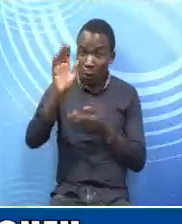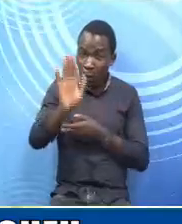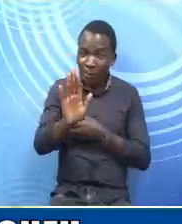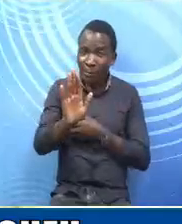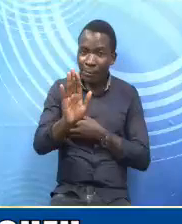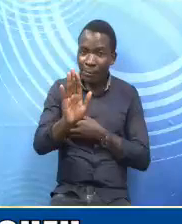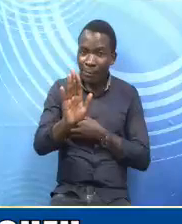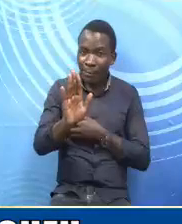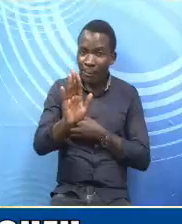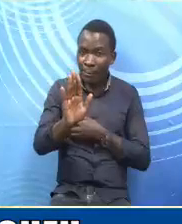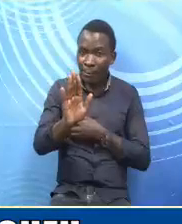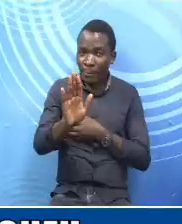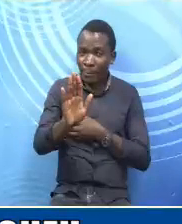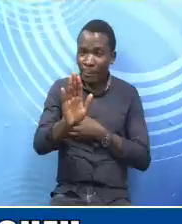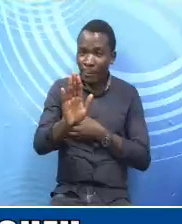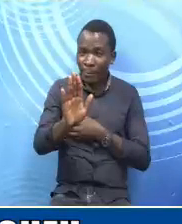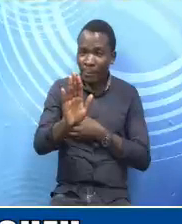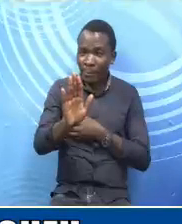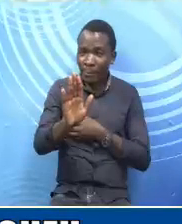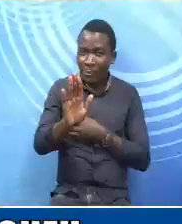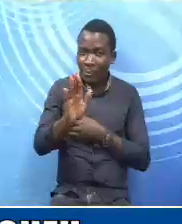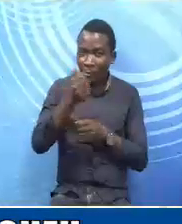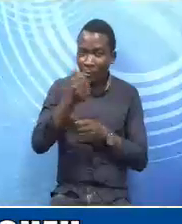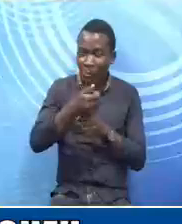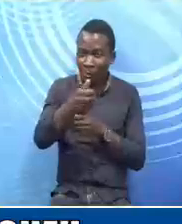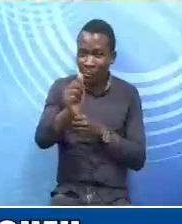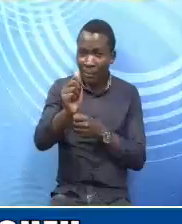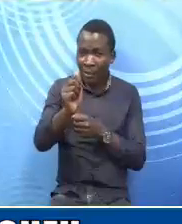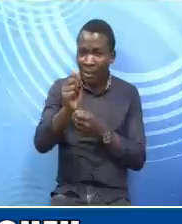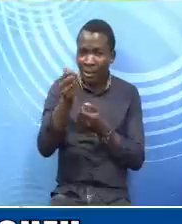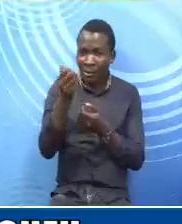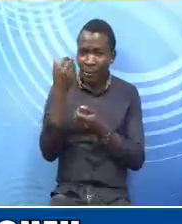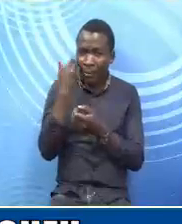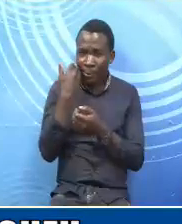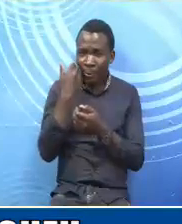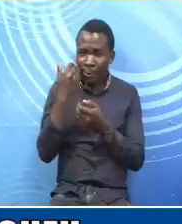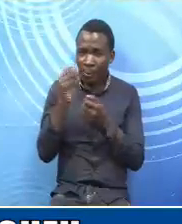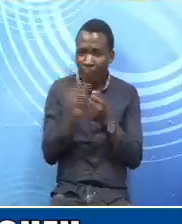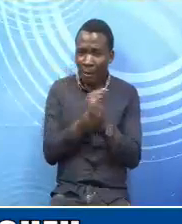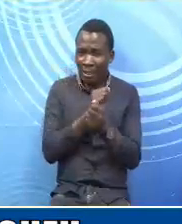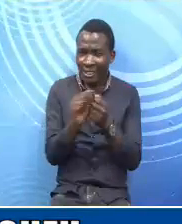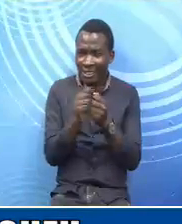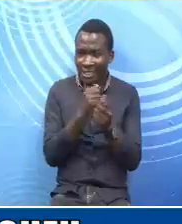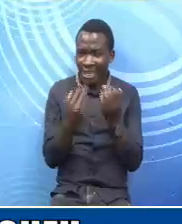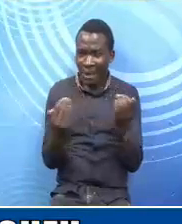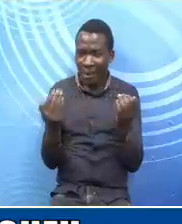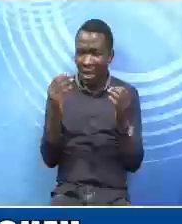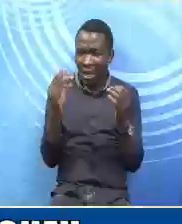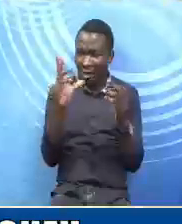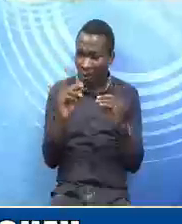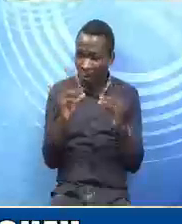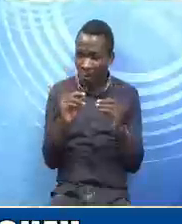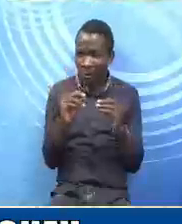akajya muri impamvu guyayana kwangiza abantu leta ntabwo ibyemera